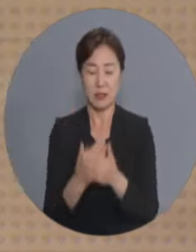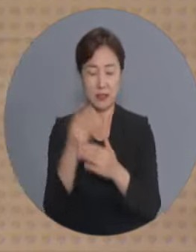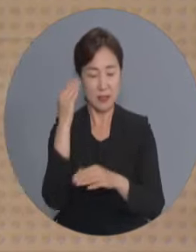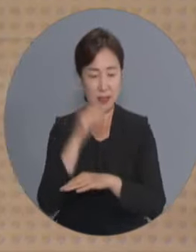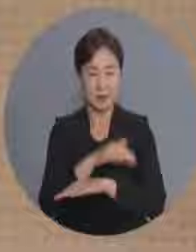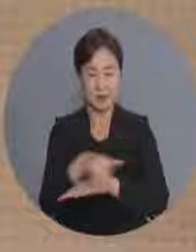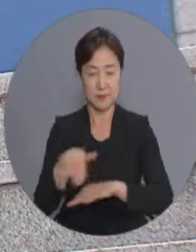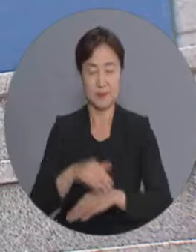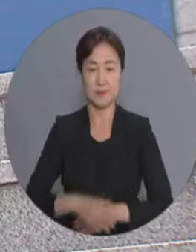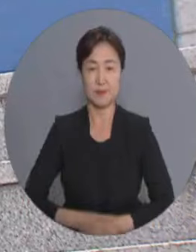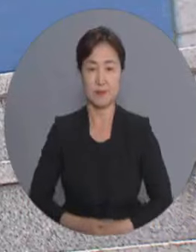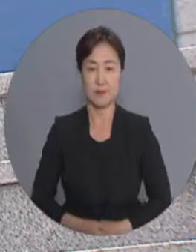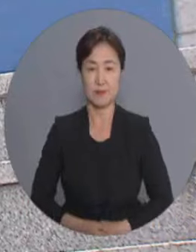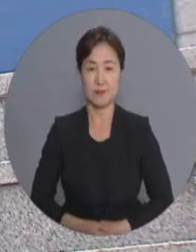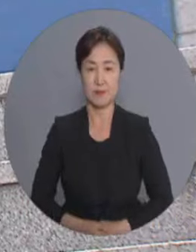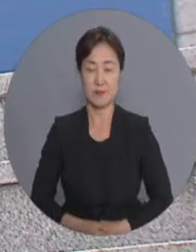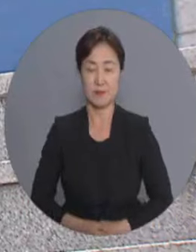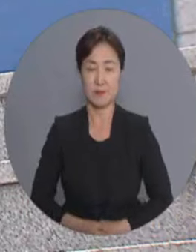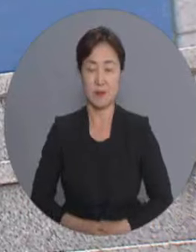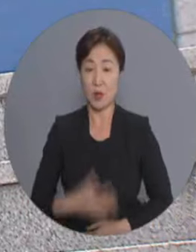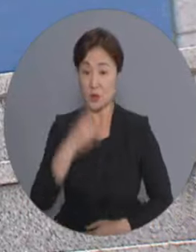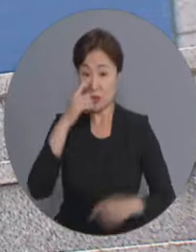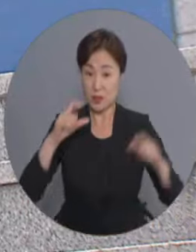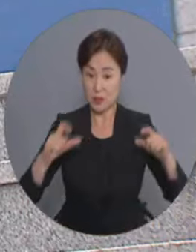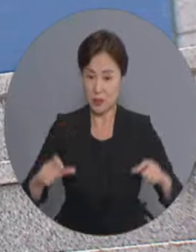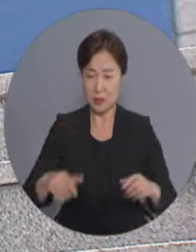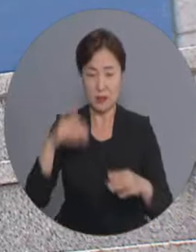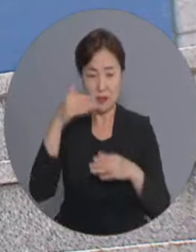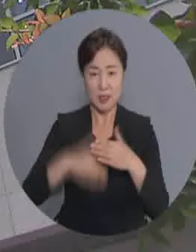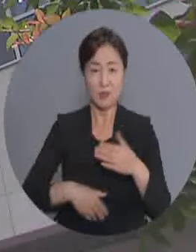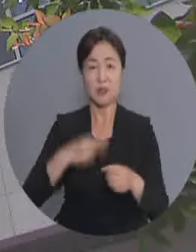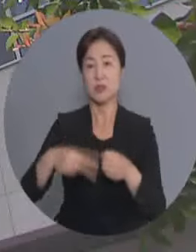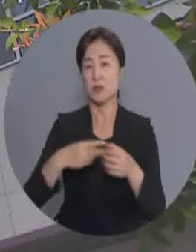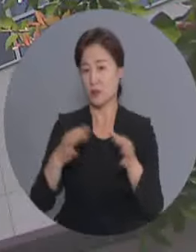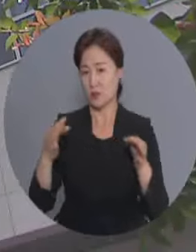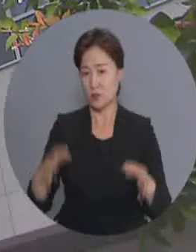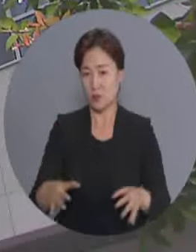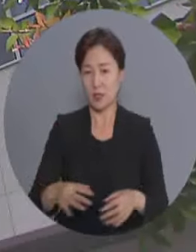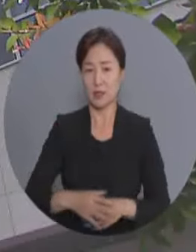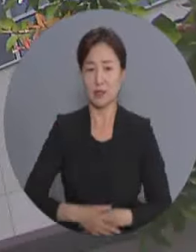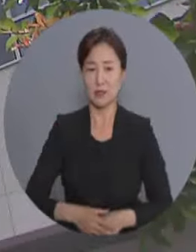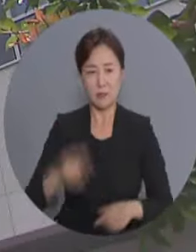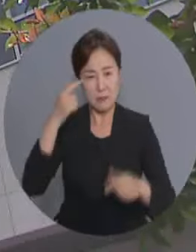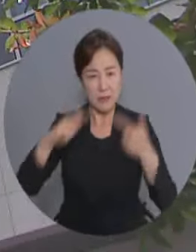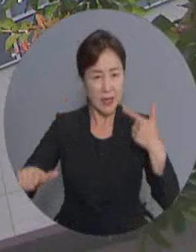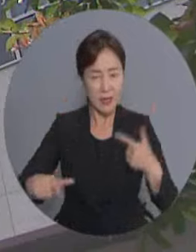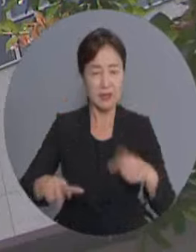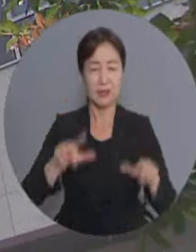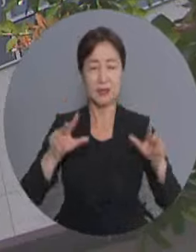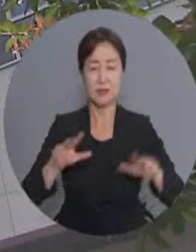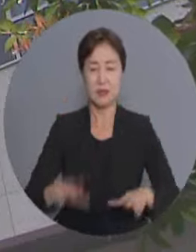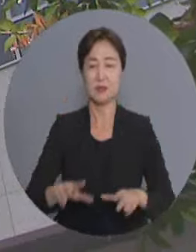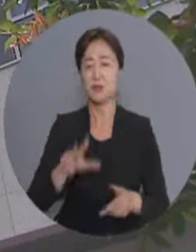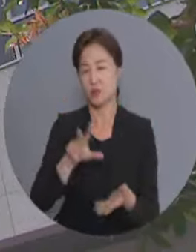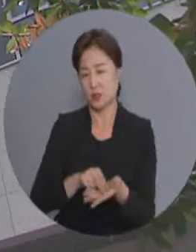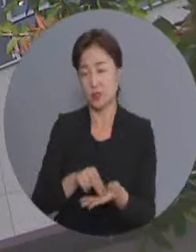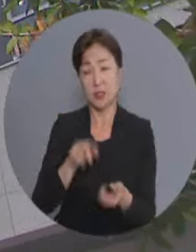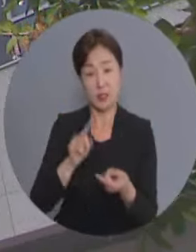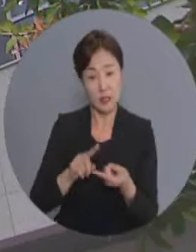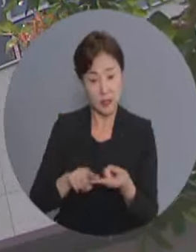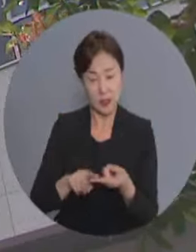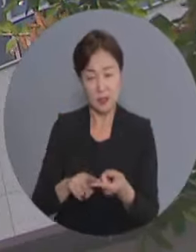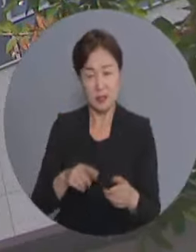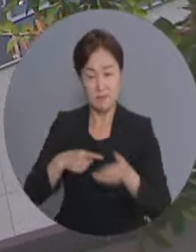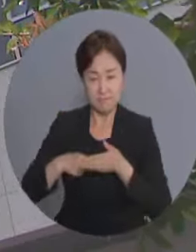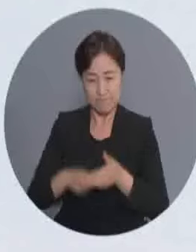나가겠습니다. 순천시는 민선 8기 남은 임기 동안 이견을 가진 지역 현안들에 대해서도 변함없는 강한 추진